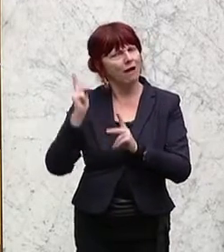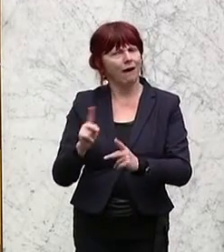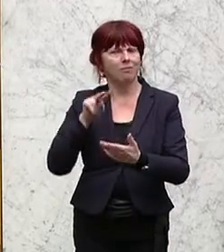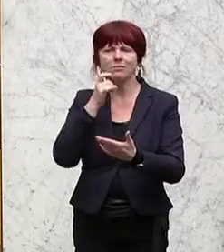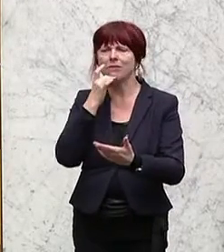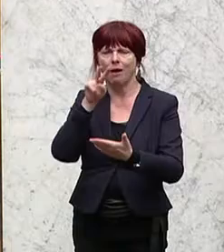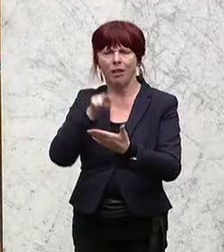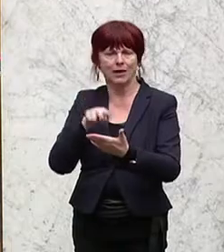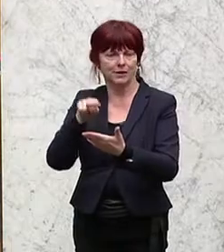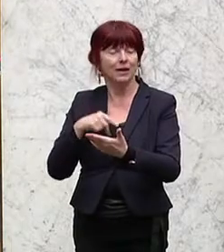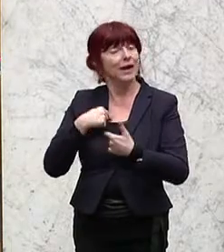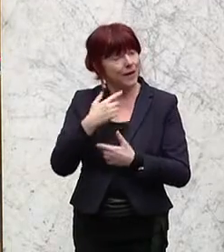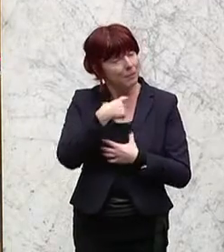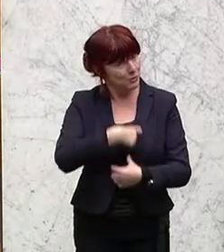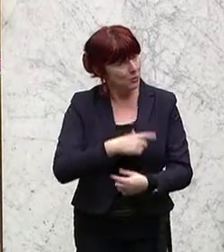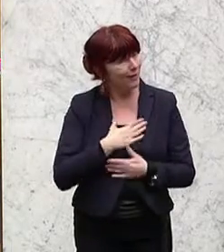Ihnen jetzt auch ganz persönlich gerne.